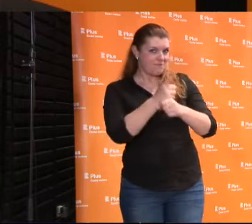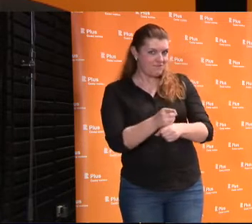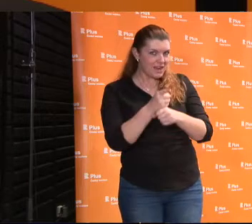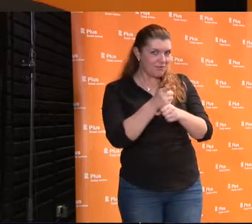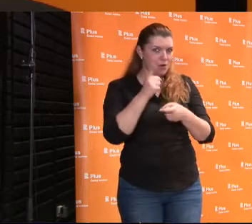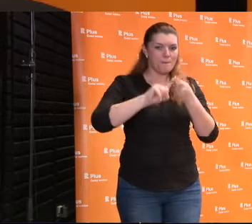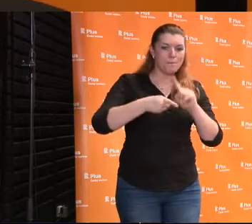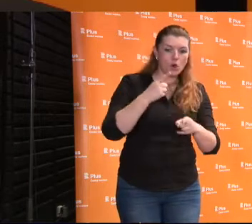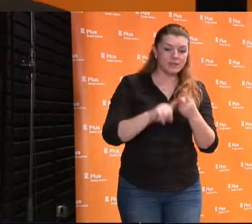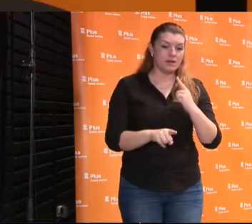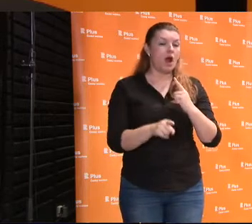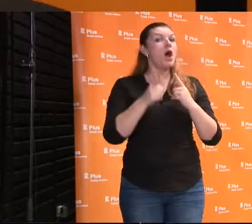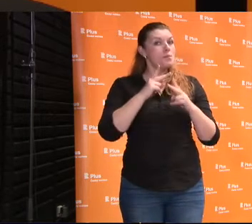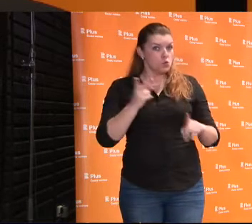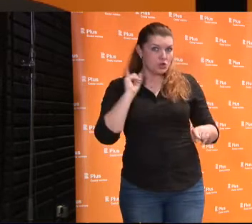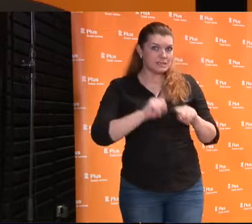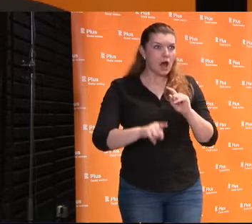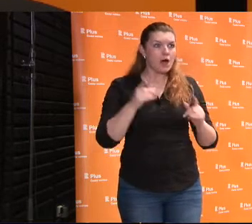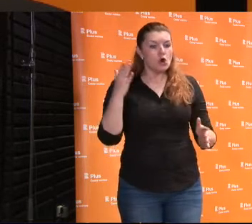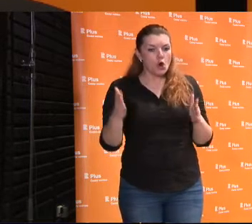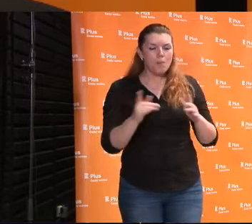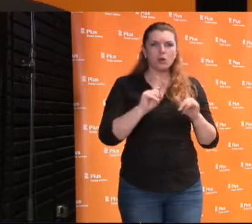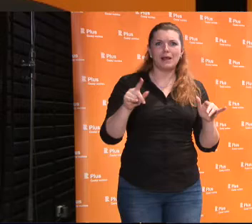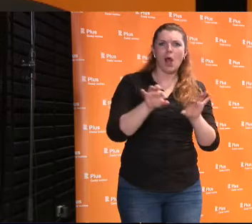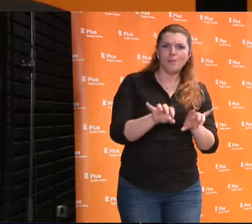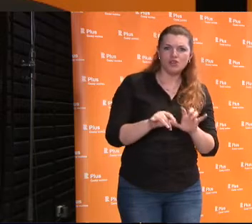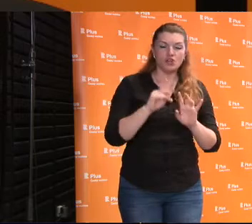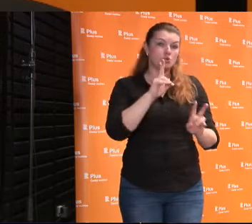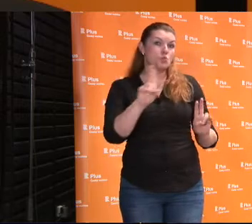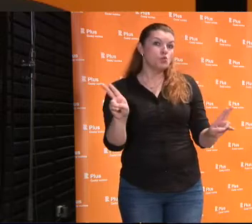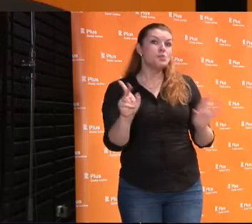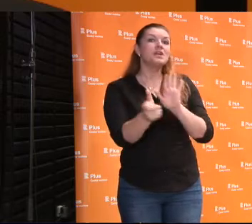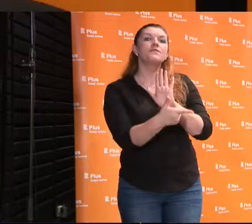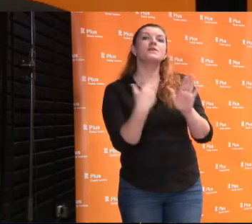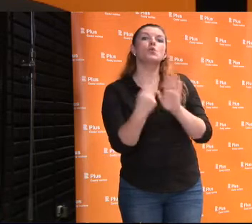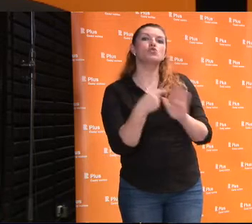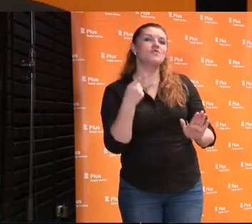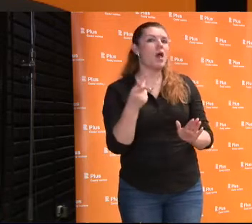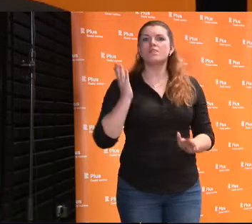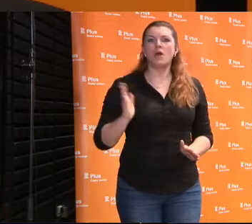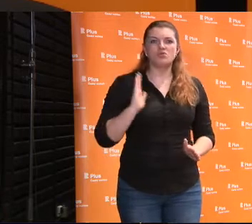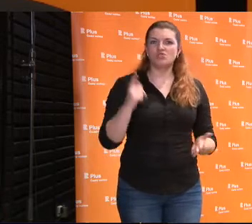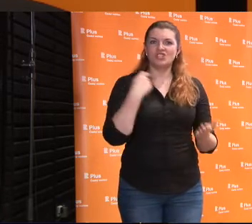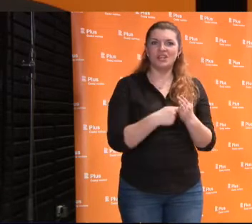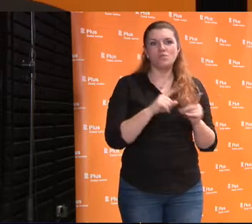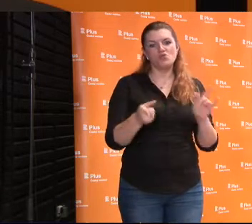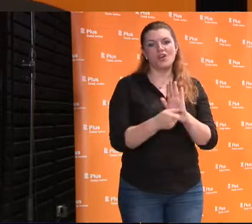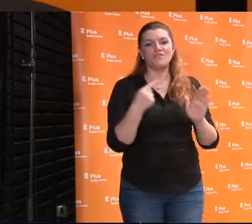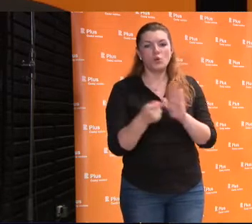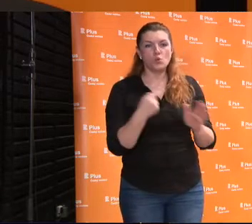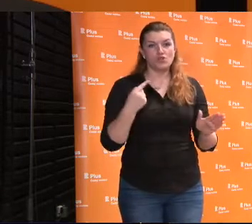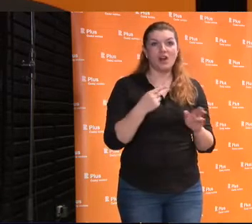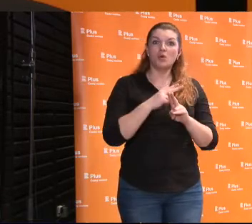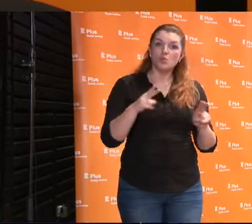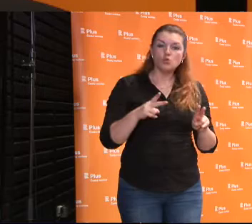být zneužíváni a využíváni způsobem, který je neetický a který může vést k